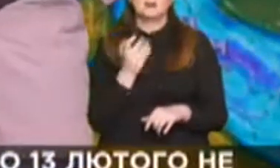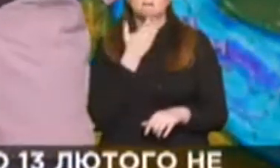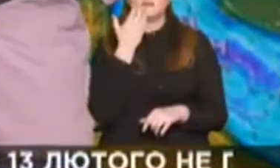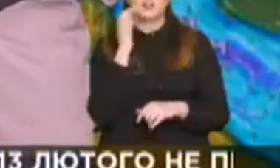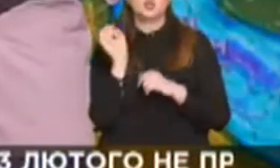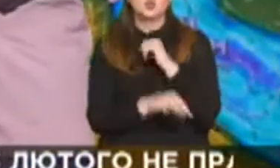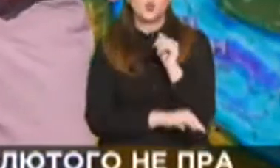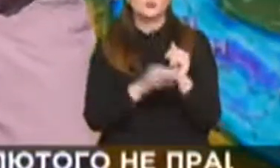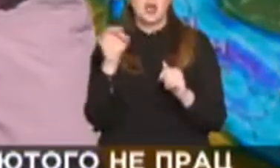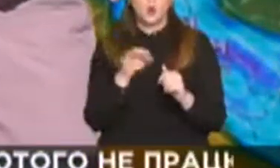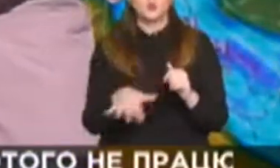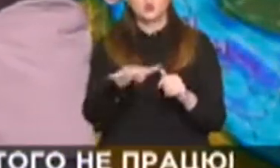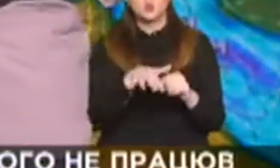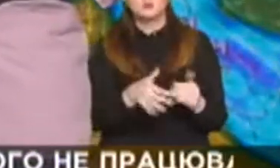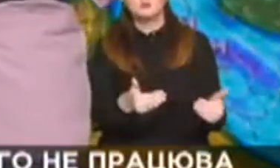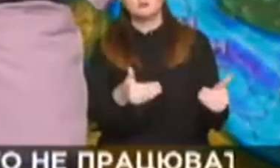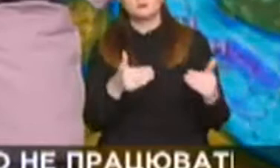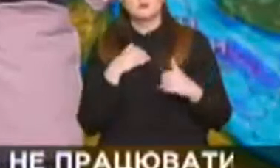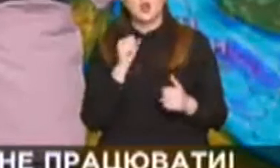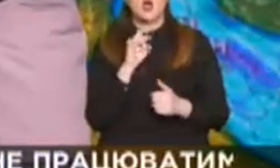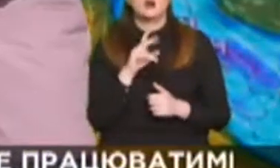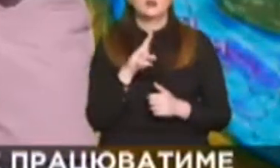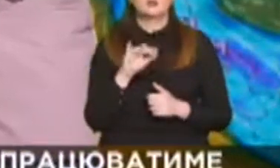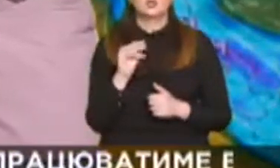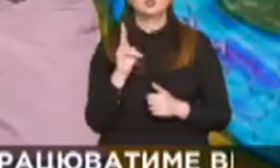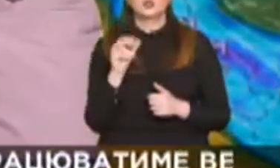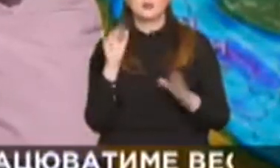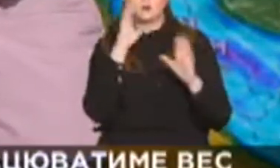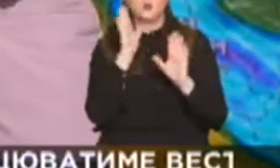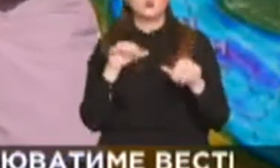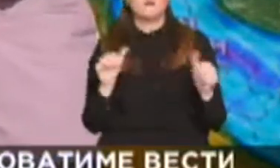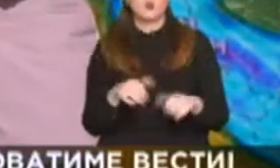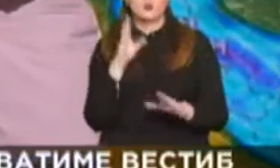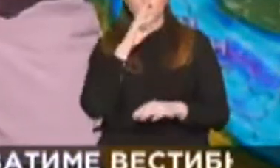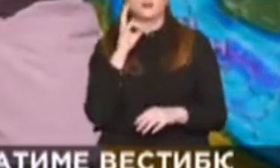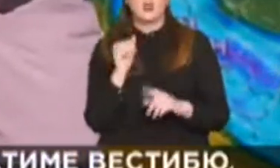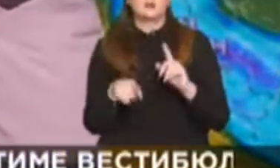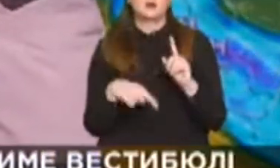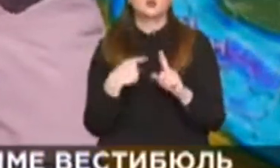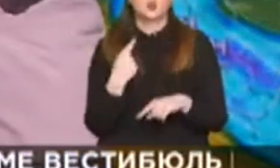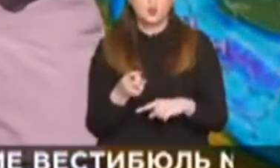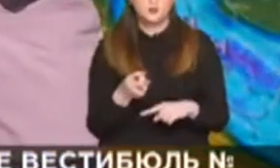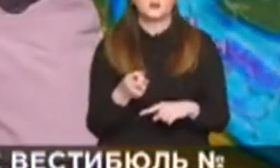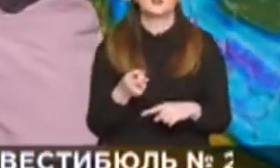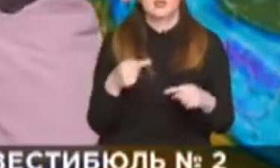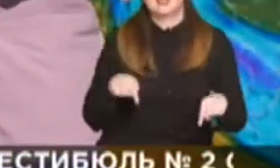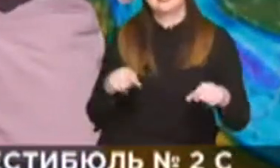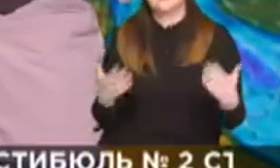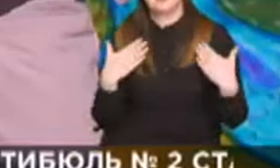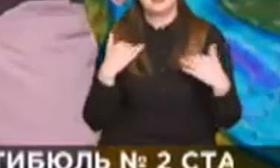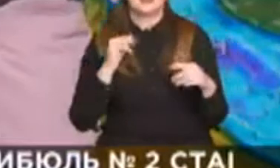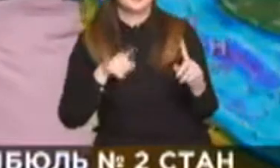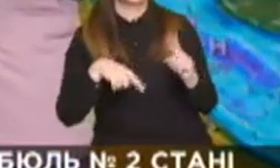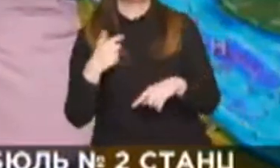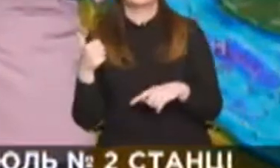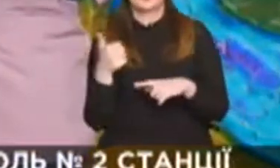північного заходу до нас просувається арктичне повітря, і воно буде формувати погоду вже на наступні на ці вихідні і